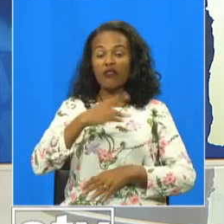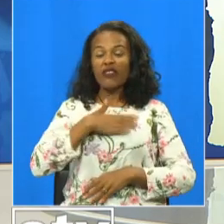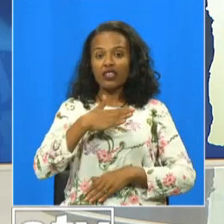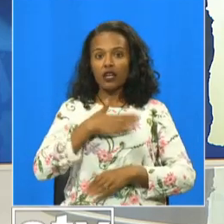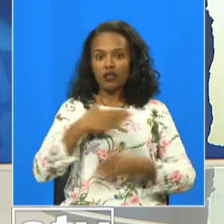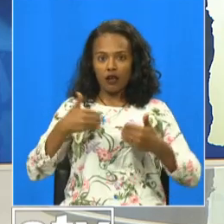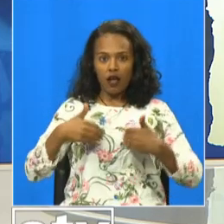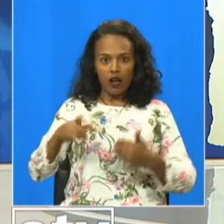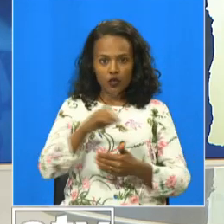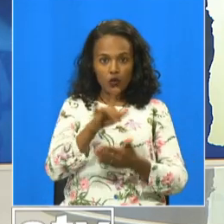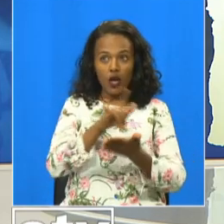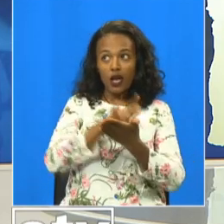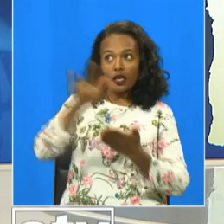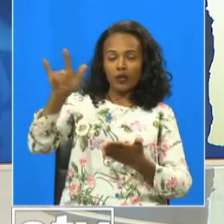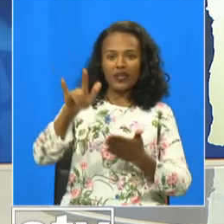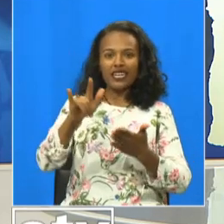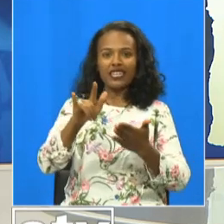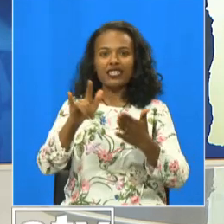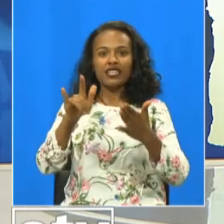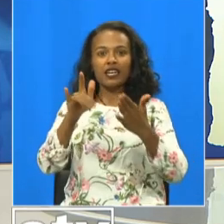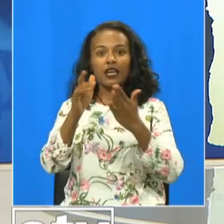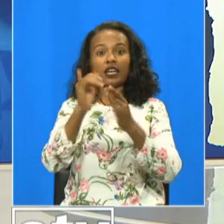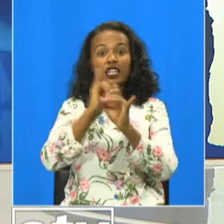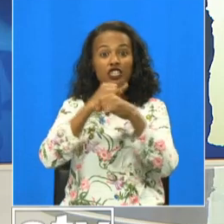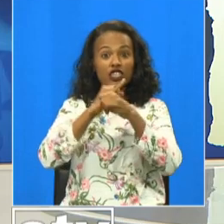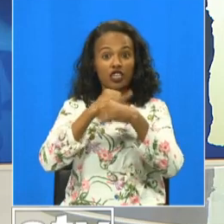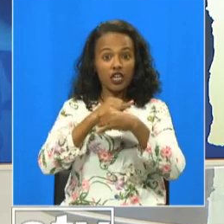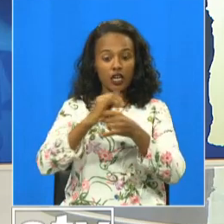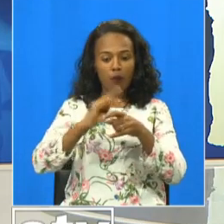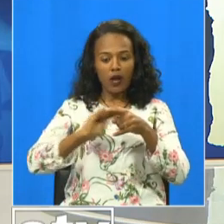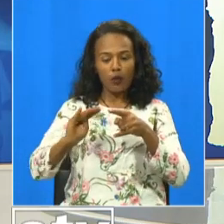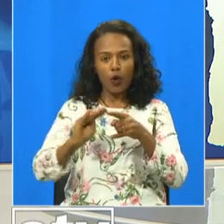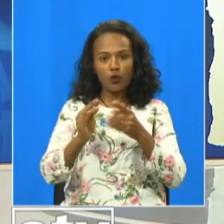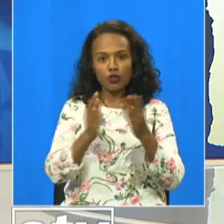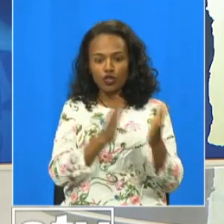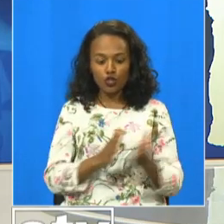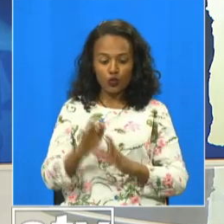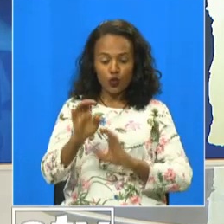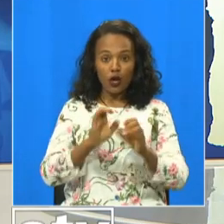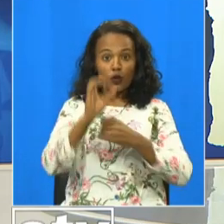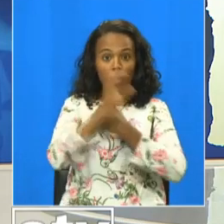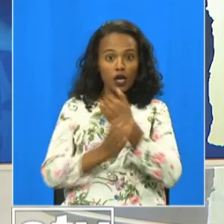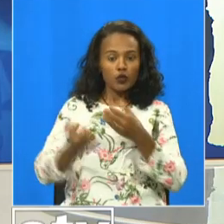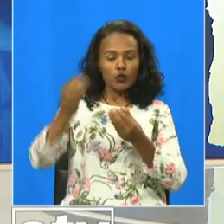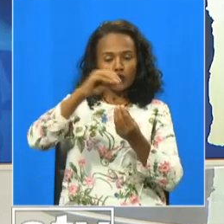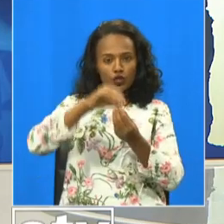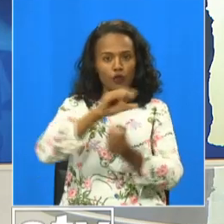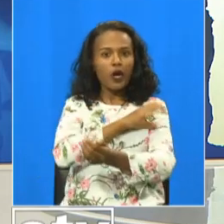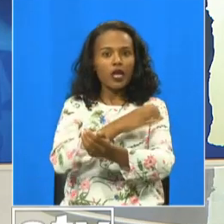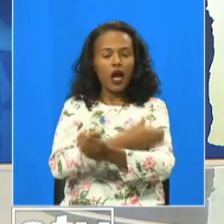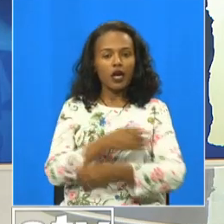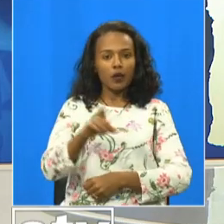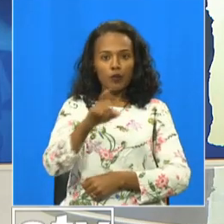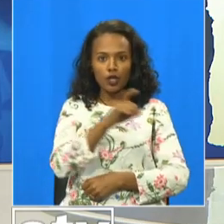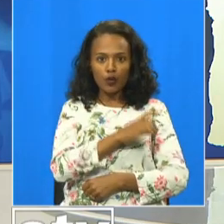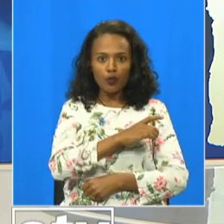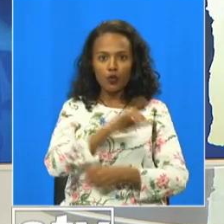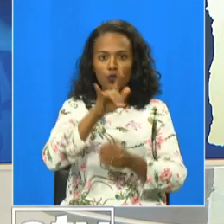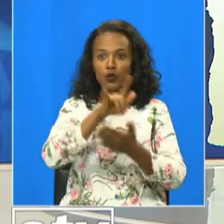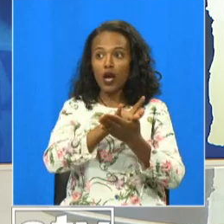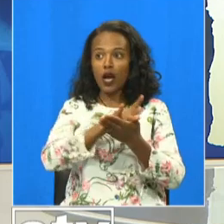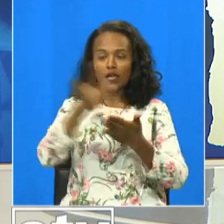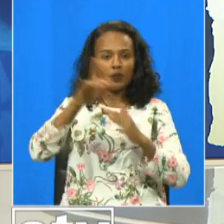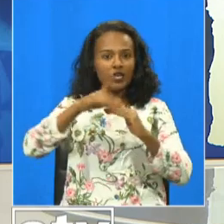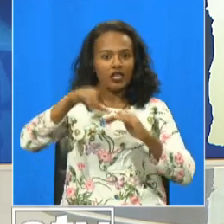ሲሆን የአየር መንገድ የምህንድስና ባለሙያዎች ጠግነው ለአገልግሎት ዝግጁ ያደረጓቸው መሳሪያዎች ለሀገሪቱ ተጨማሪ አቅም እንደሚሆኑም የአየር